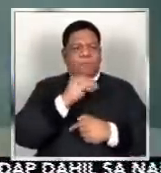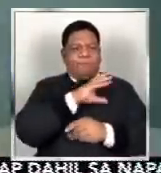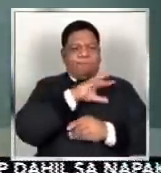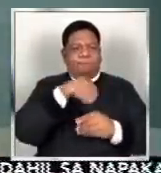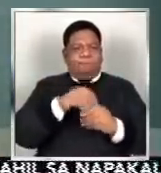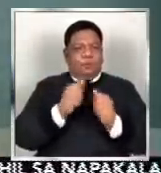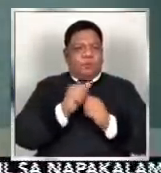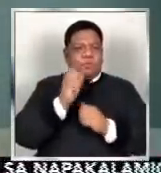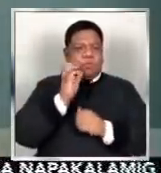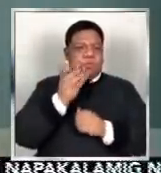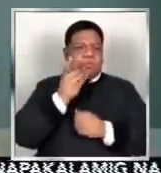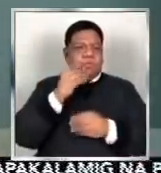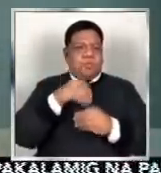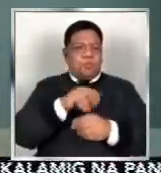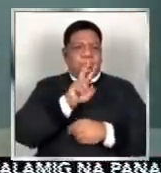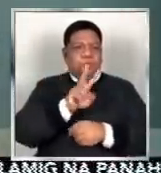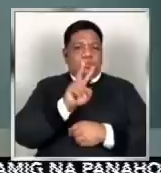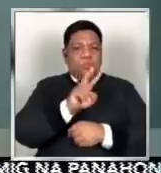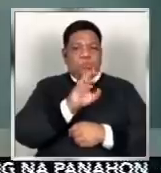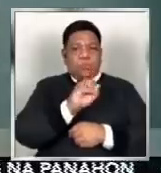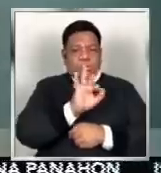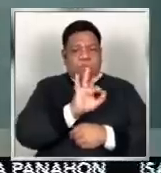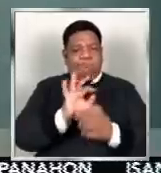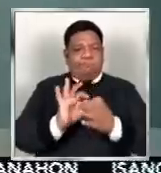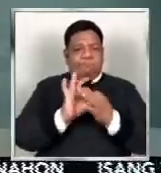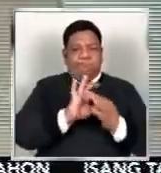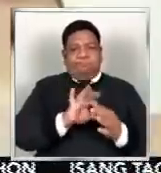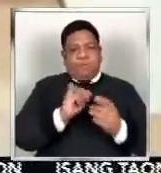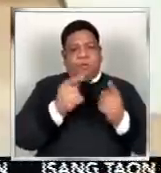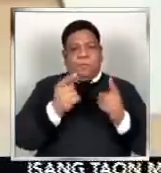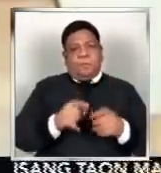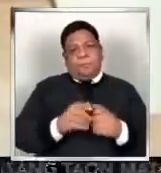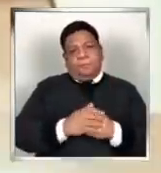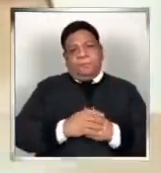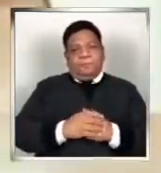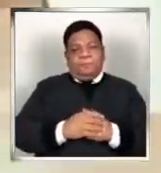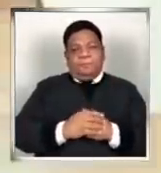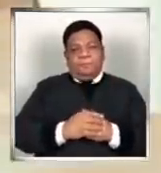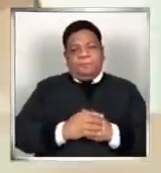Room 2209 hinggil dito. Emil Sumangil, Nakatutok, 24 Oras.